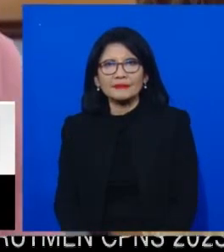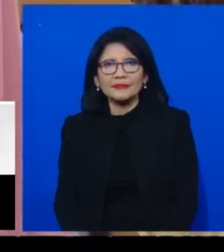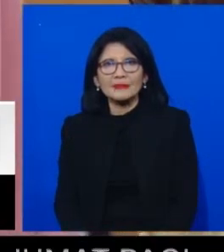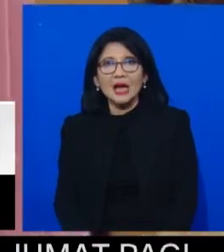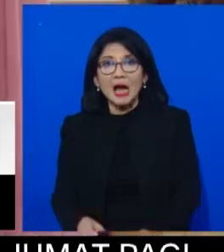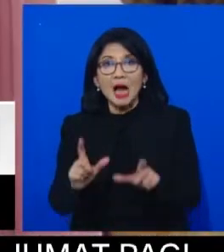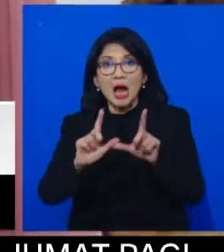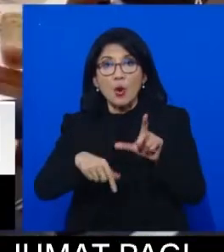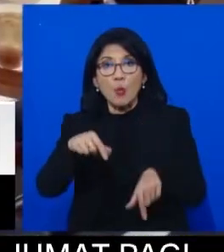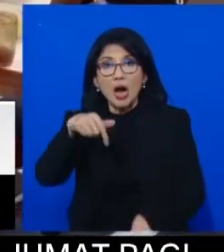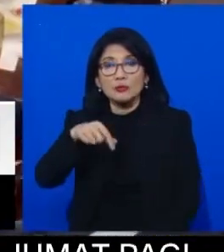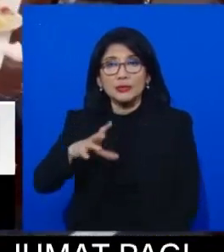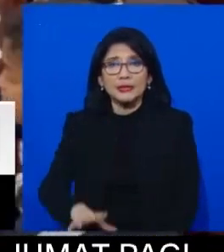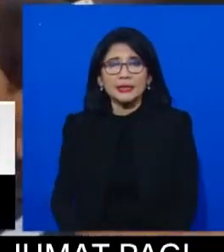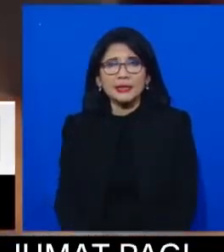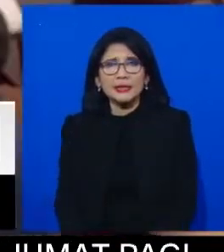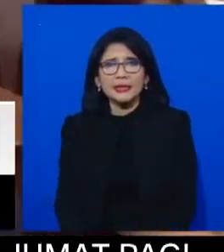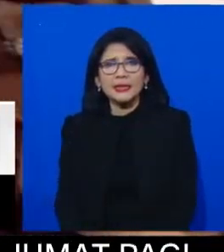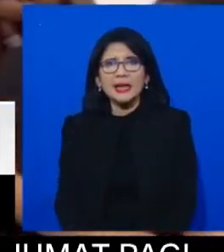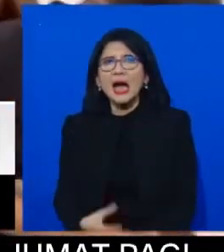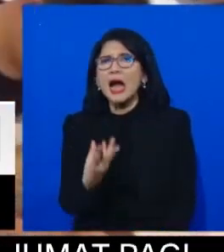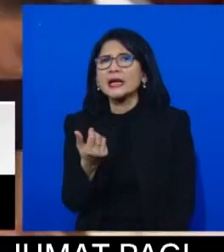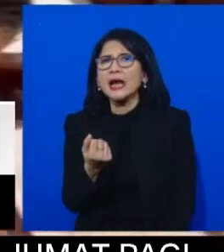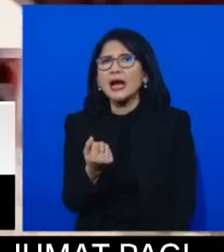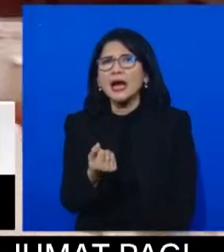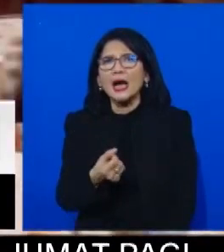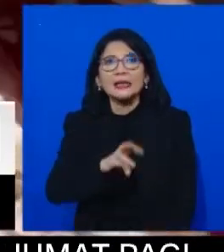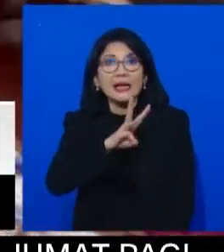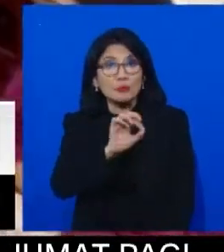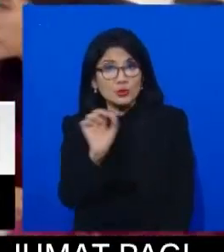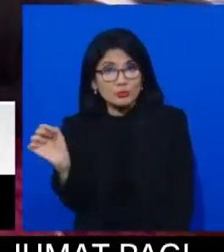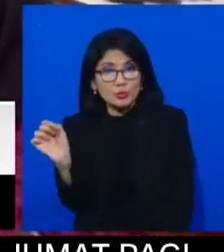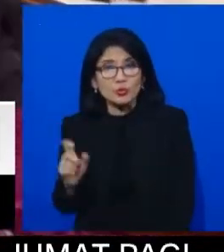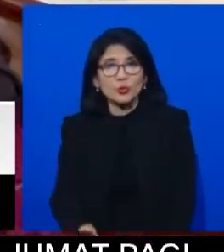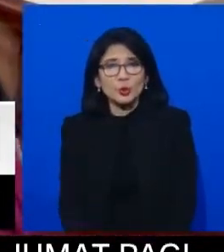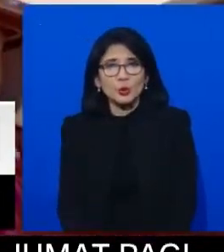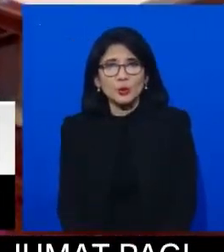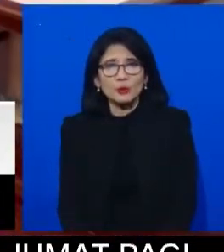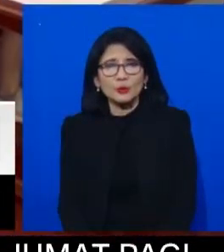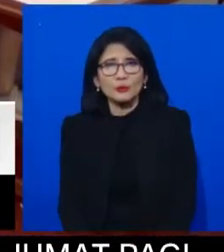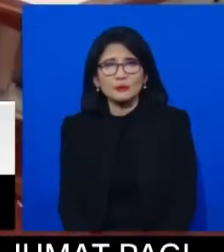Jalan Burangrang, Kota Bandung ini membanderol mie ayam mulai dari Rp30.000.